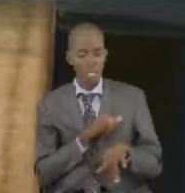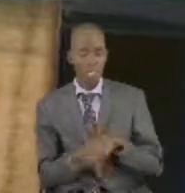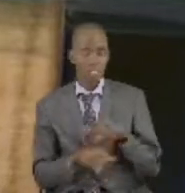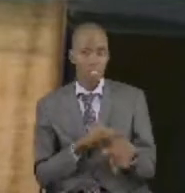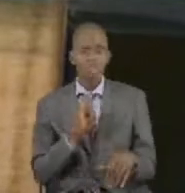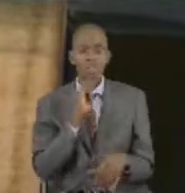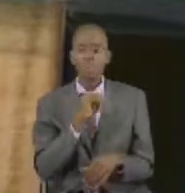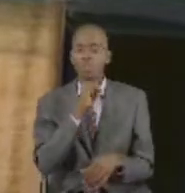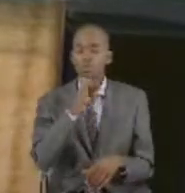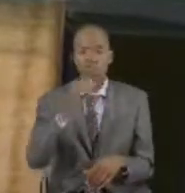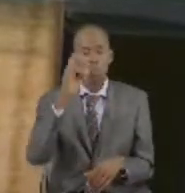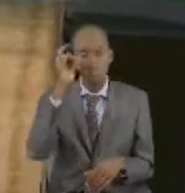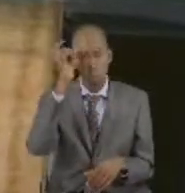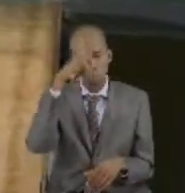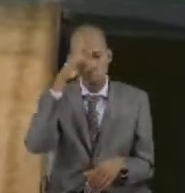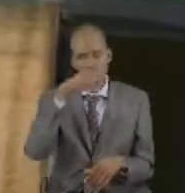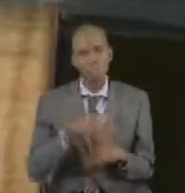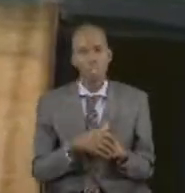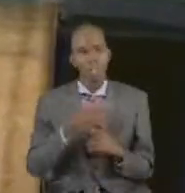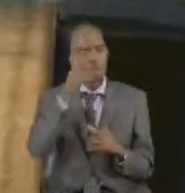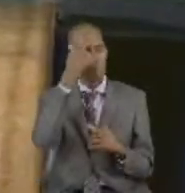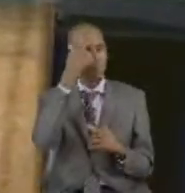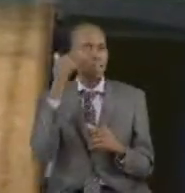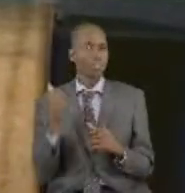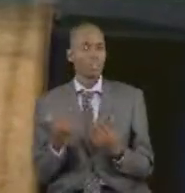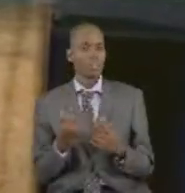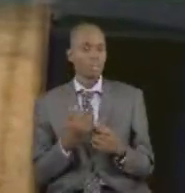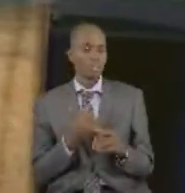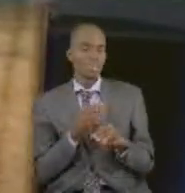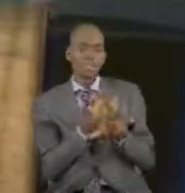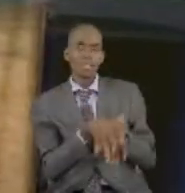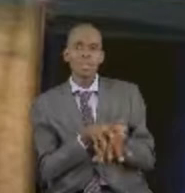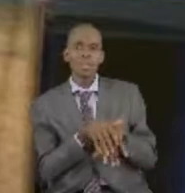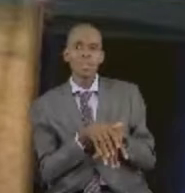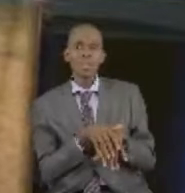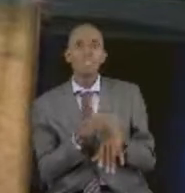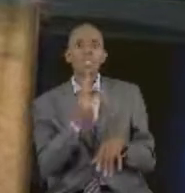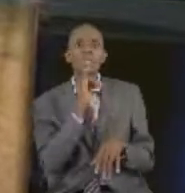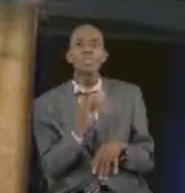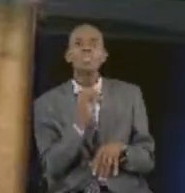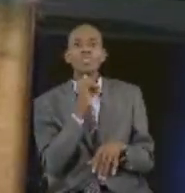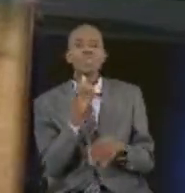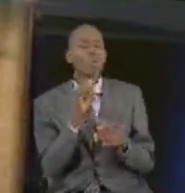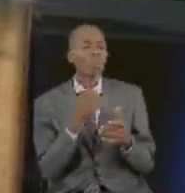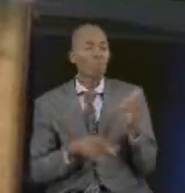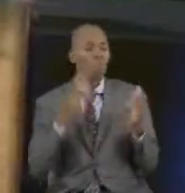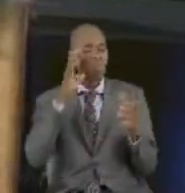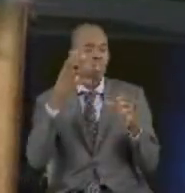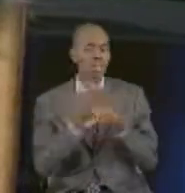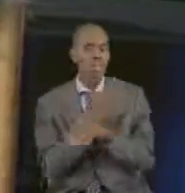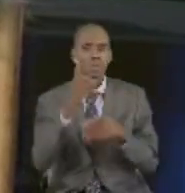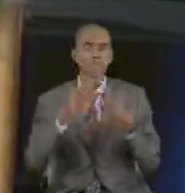la tromperie ce n'est pas de la sagesse parce que la tromperie n'est pas la sagesse qui vous amènera aussi l homme